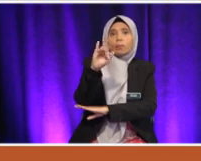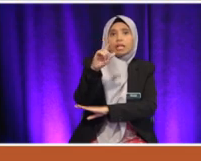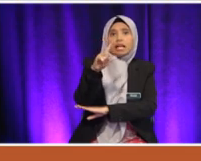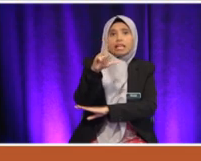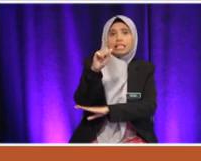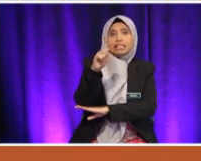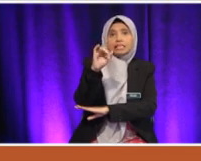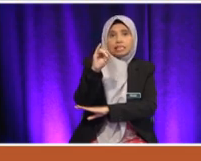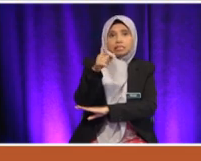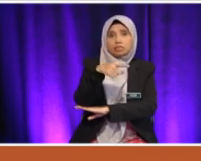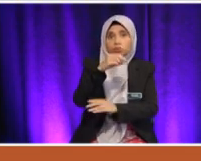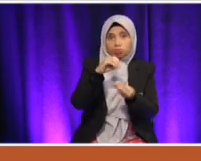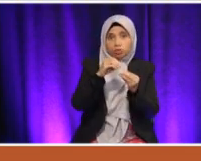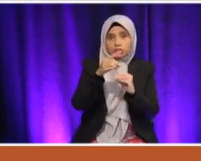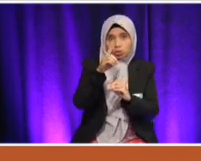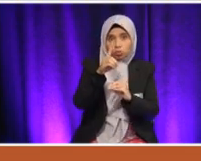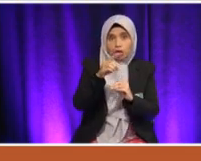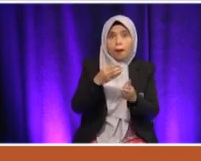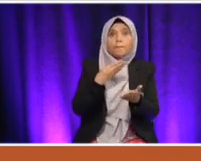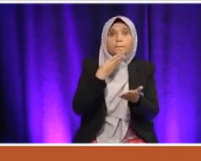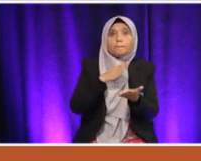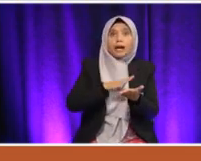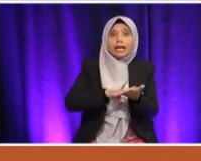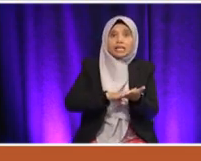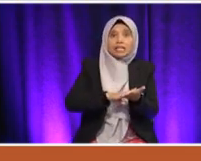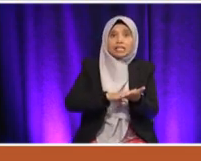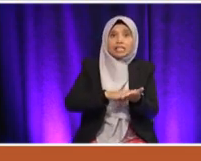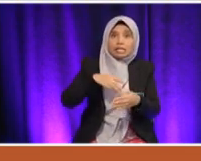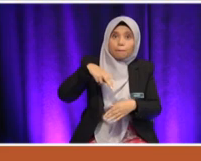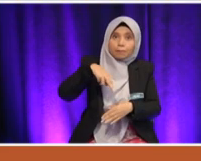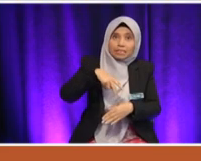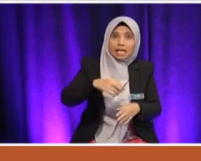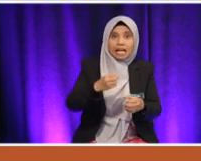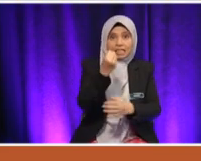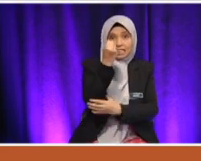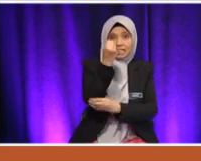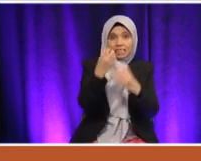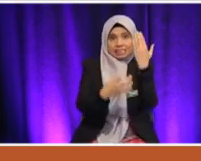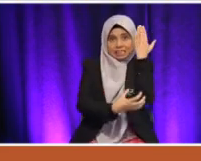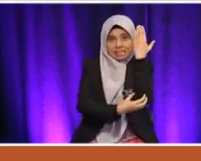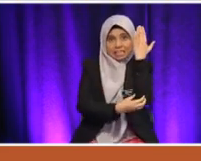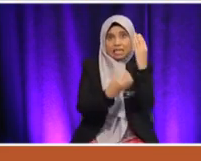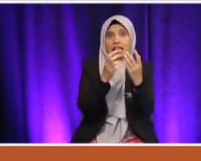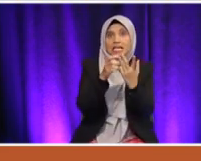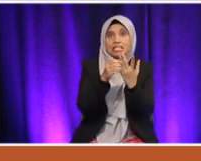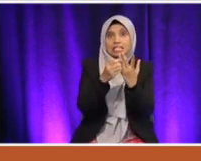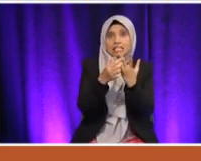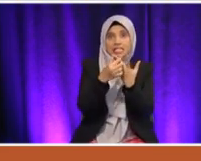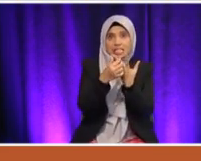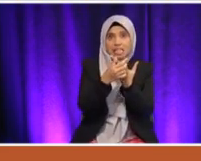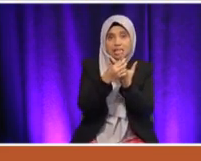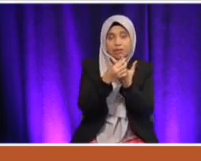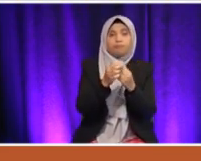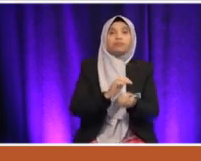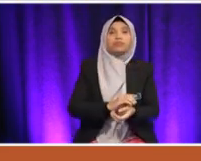yang pertama untuk memperbaiki pergerakan dan mengurangkan kesakitan sendi dan otot bergerak